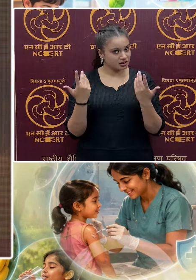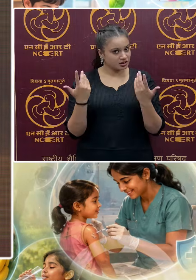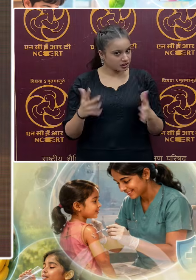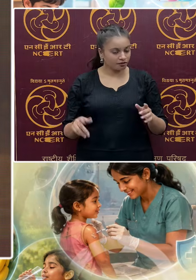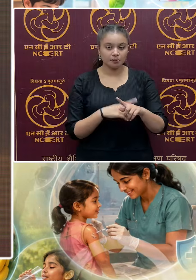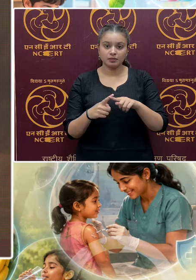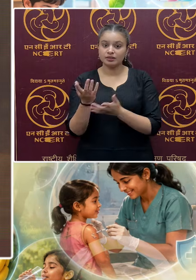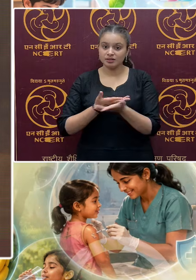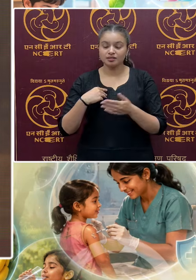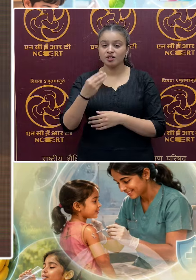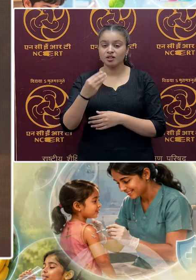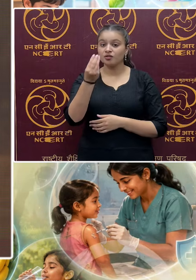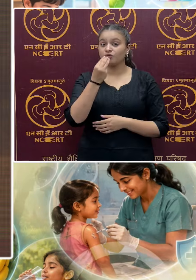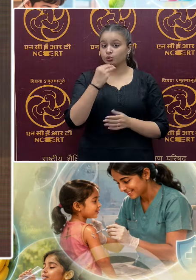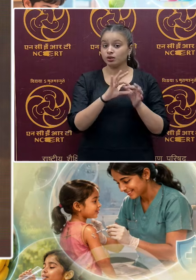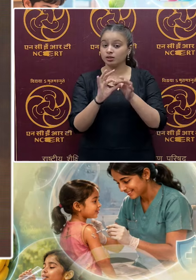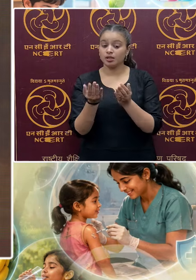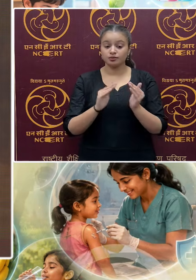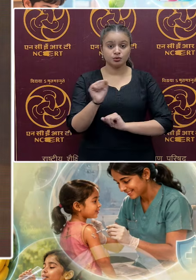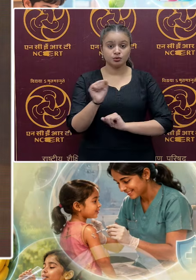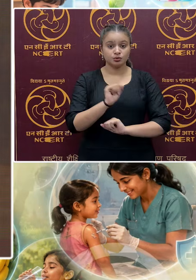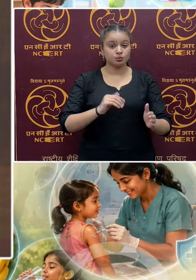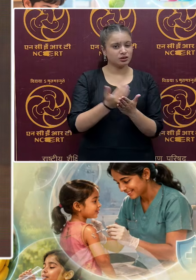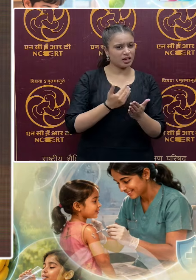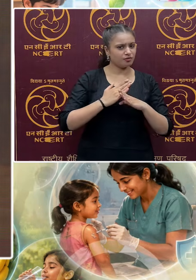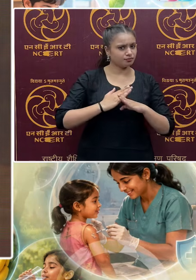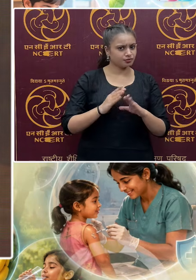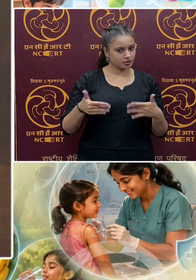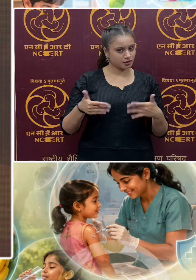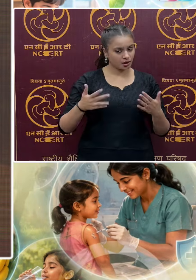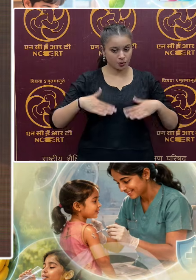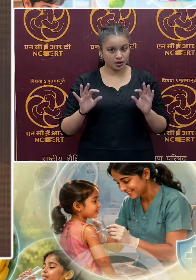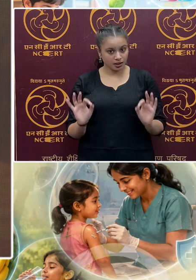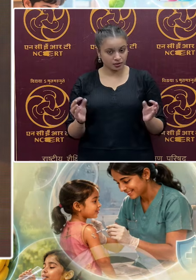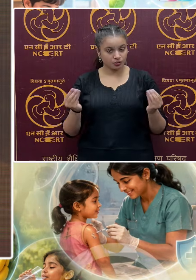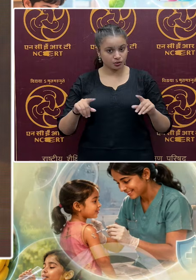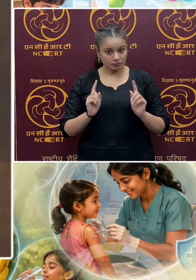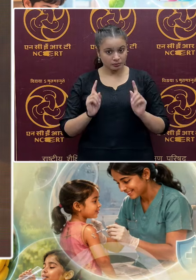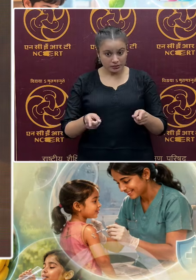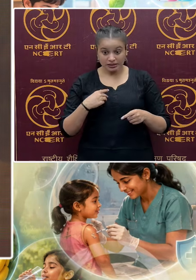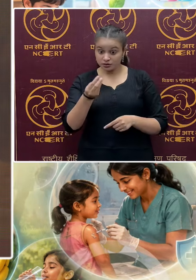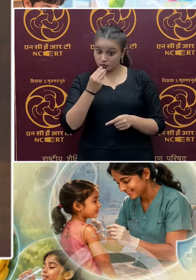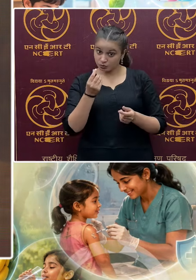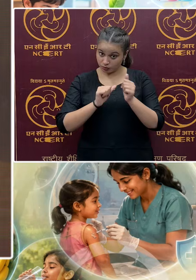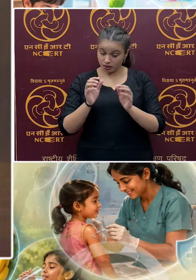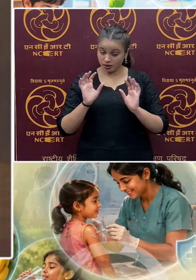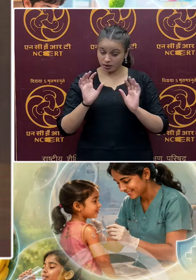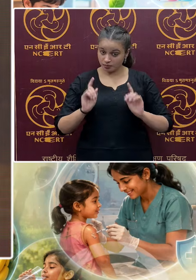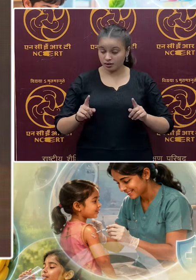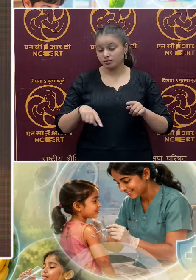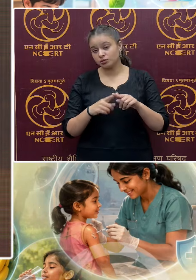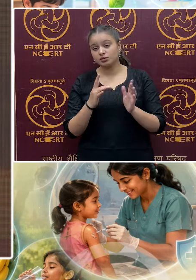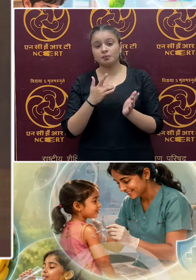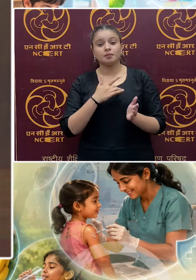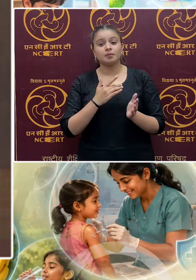डिस्कस्ड द न्यूट्रिशियस पार्ट, कैसे बच्चों को सेफ़ रहना चाहिए, हेल्दी रहना चाहिए, अच्छा खाना खाना चाहिए। कुछ हैबिट्स